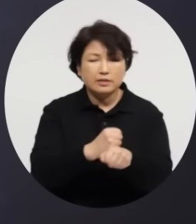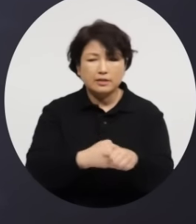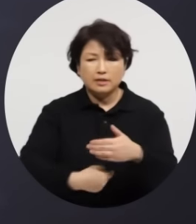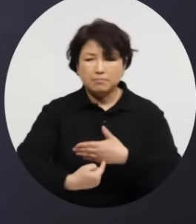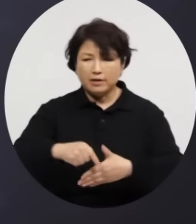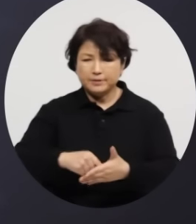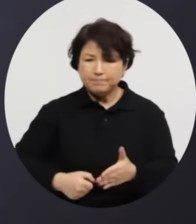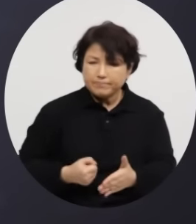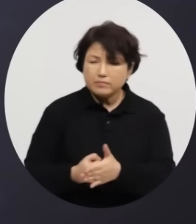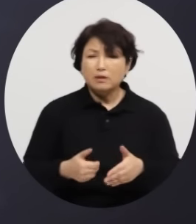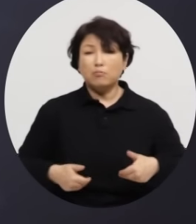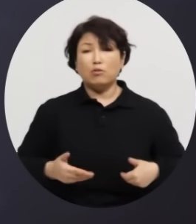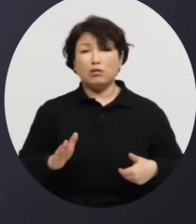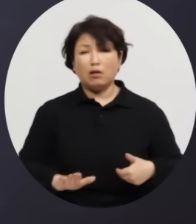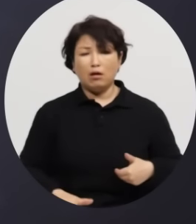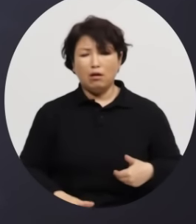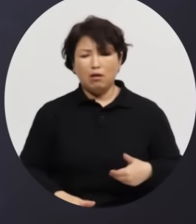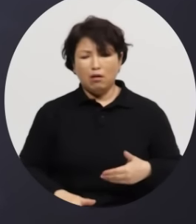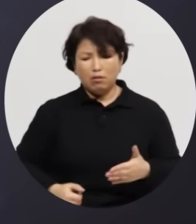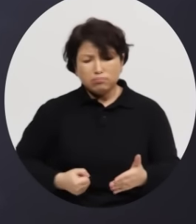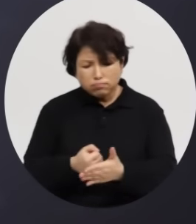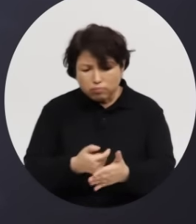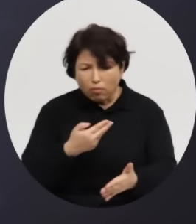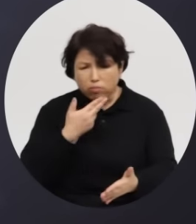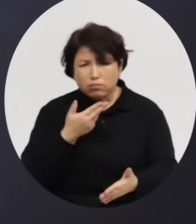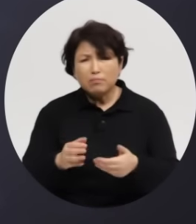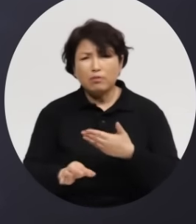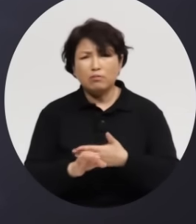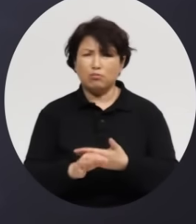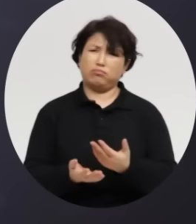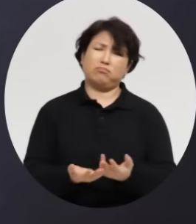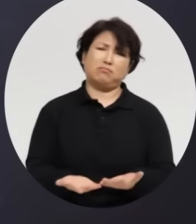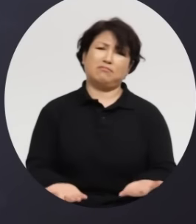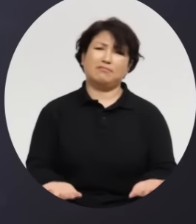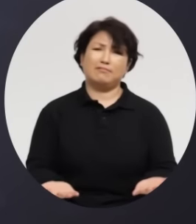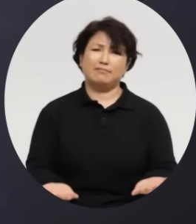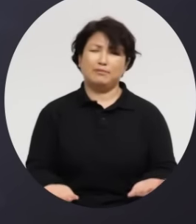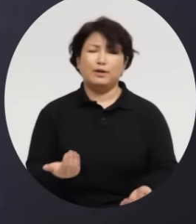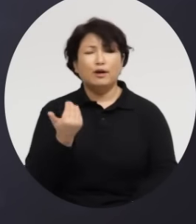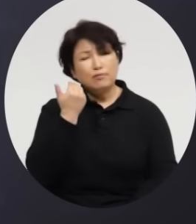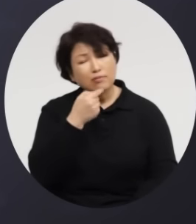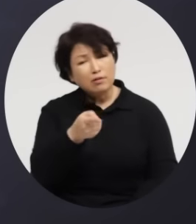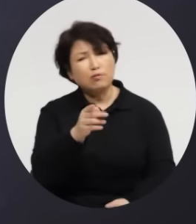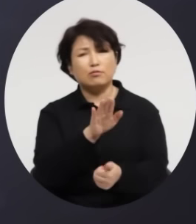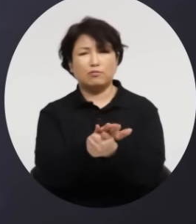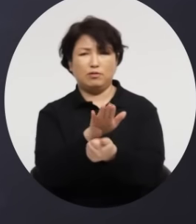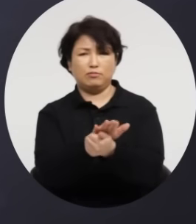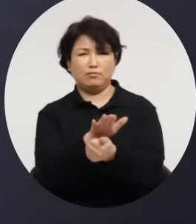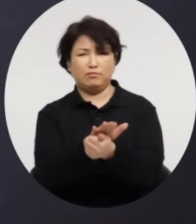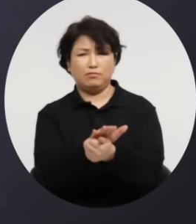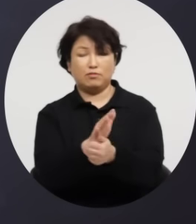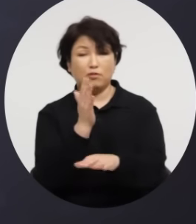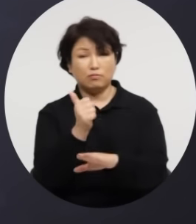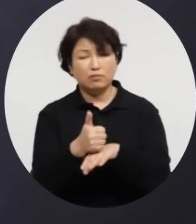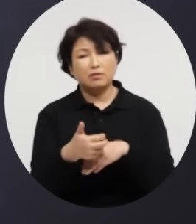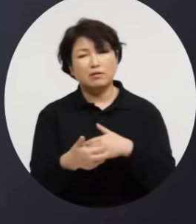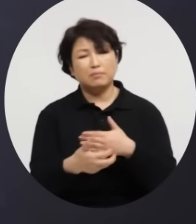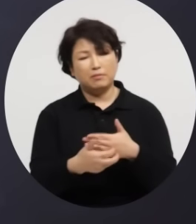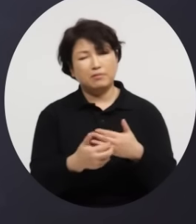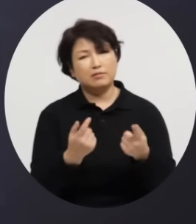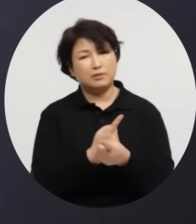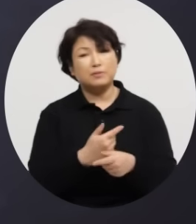되는데 그 의지마저도 없다. 그러면 이건 해결책이 없어. 그러면 이제 남의 도움을 좀 받아야 돼. 치료를 좀 받아야